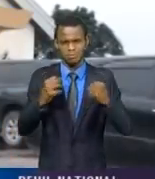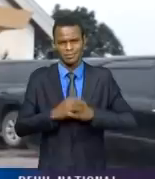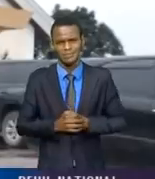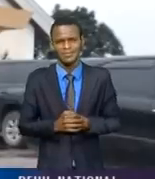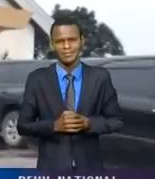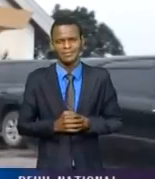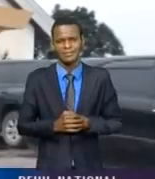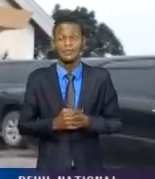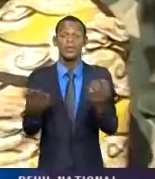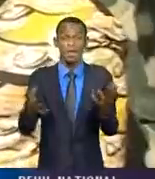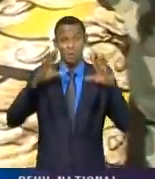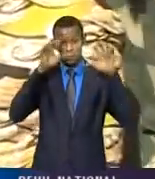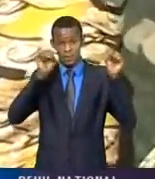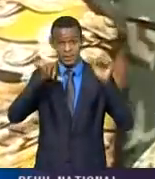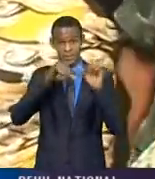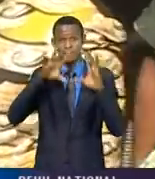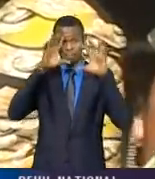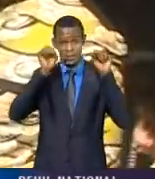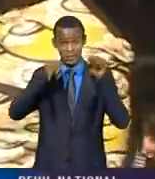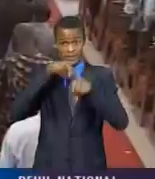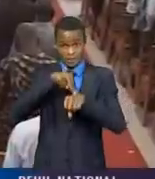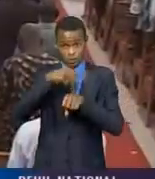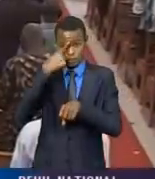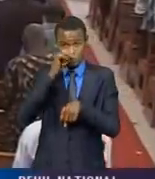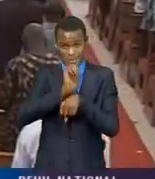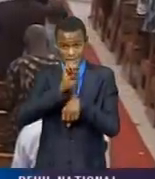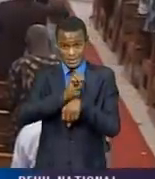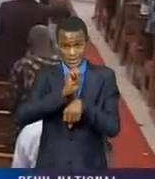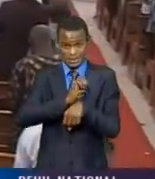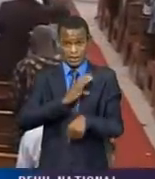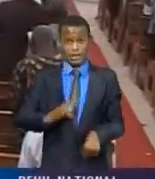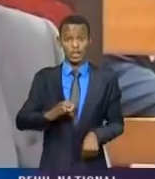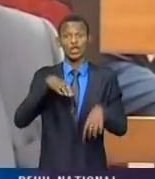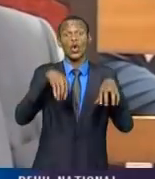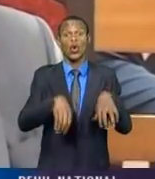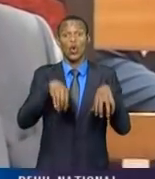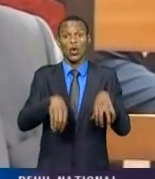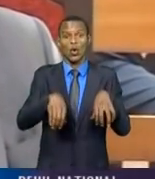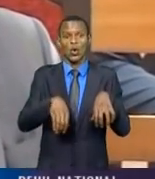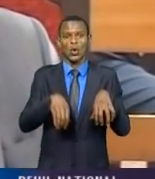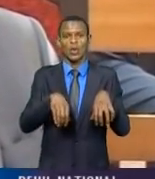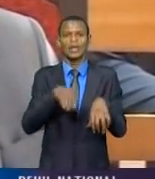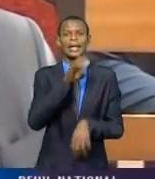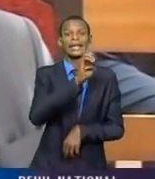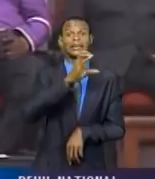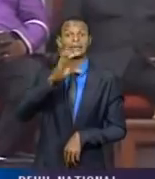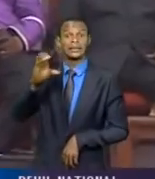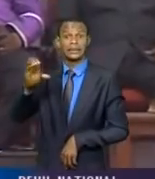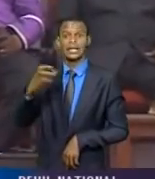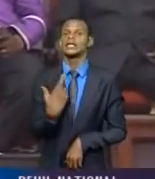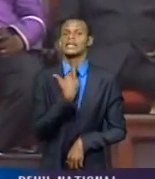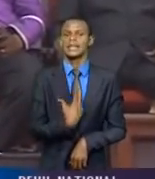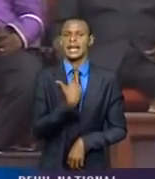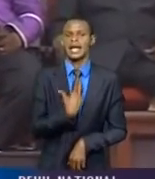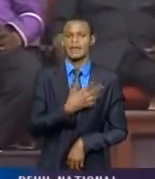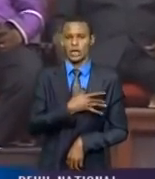président national de l'église du christ au congo bcc et représentant légal le révérend docteur andré beaucoup d'eau à boules caby a regagné kinshasa